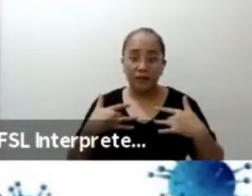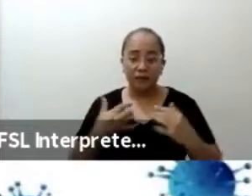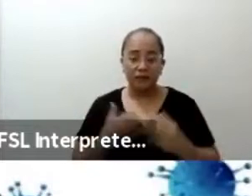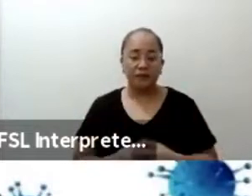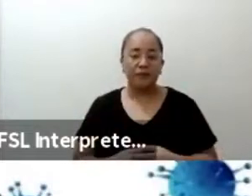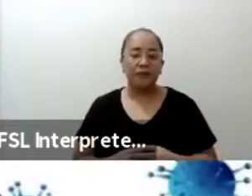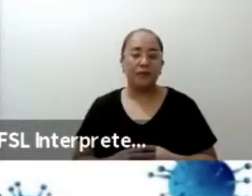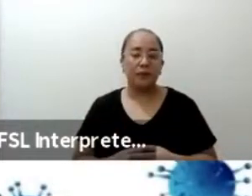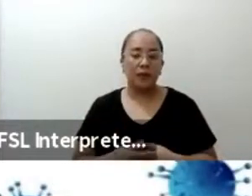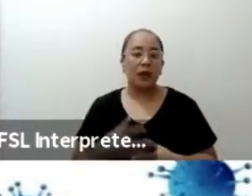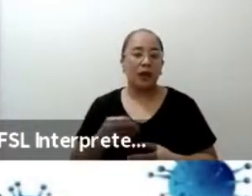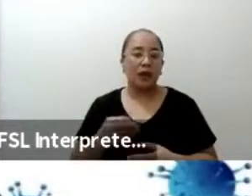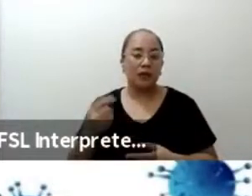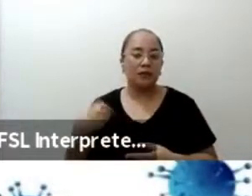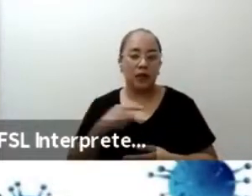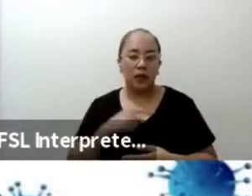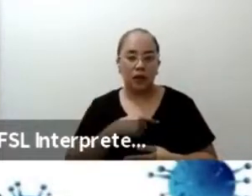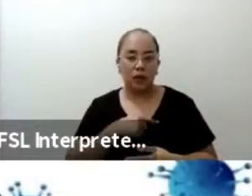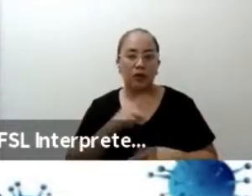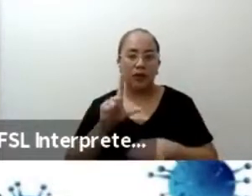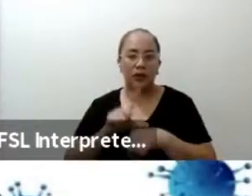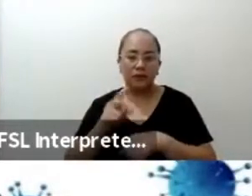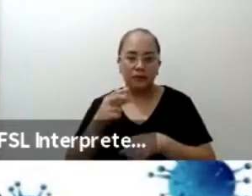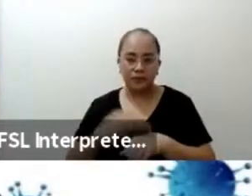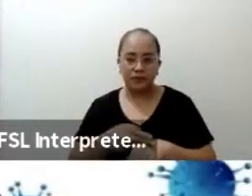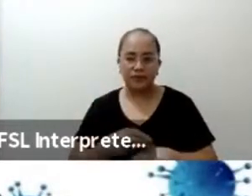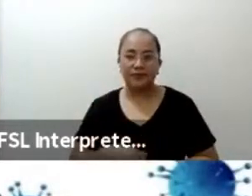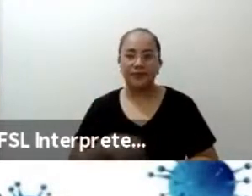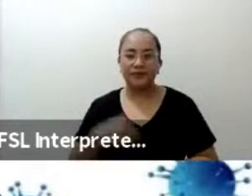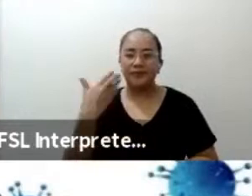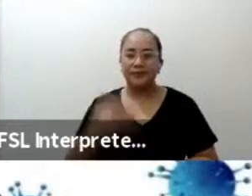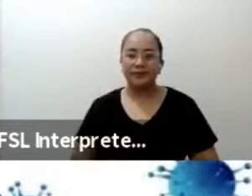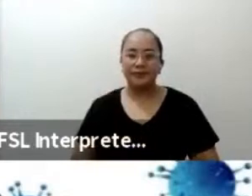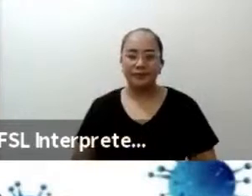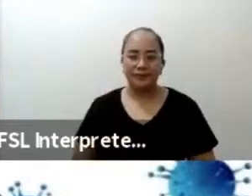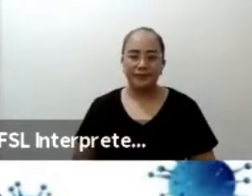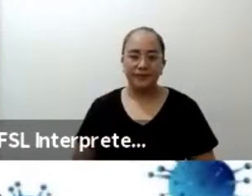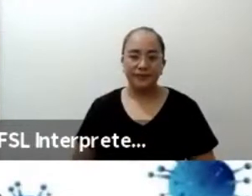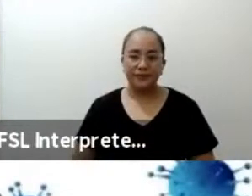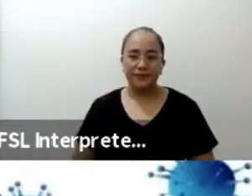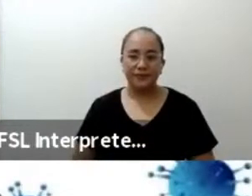ang ating mga kabuhayan. Next, please.